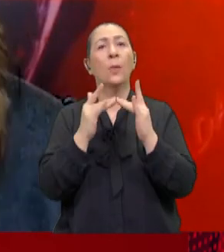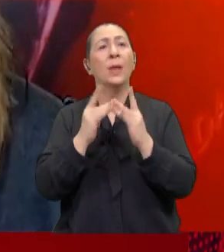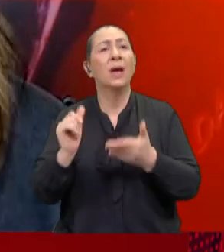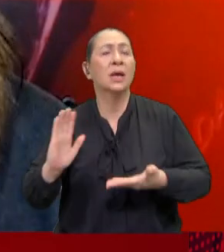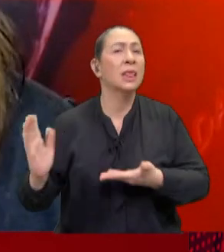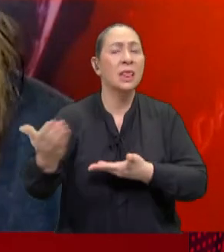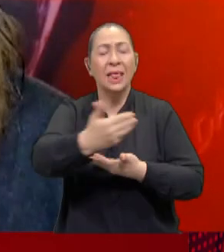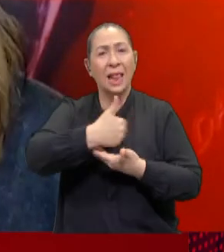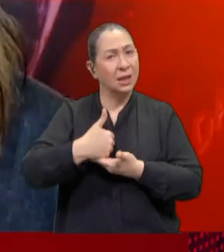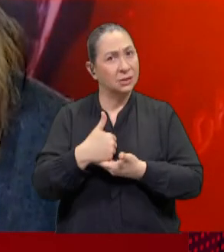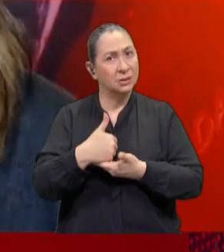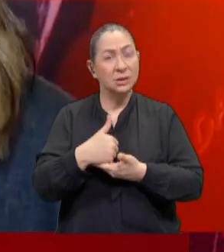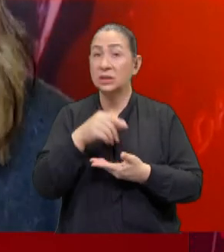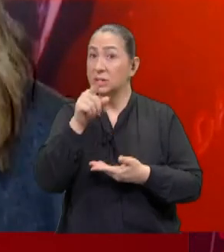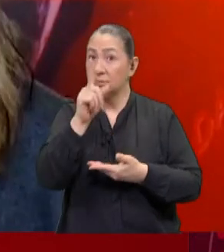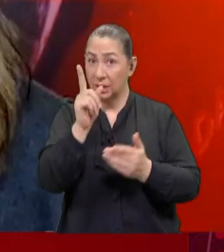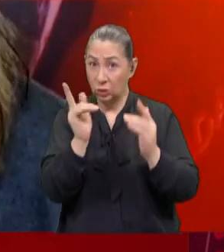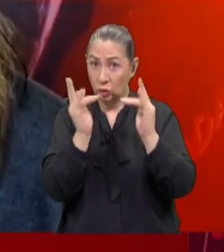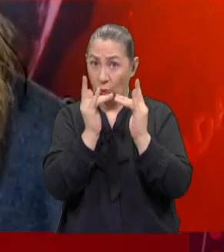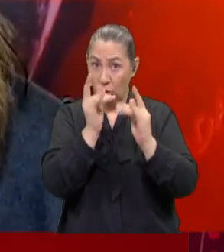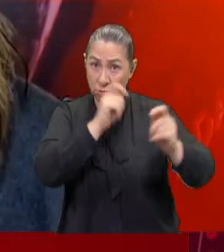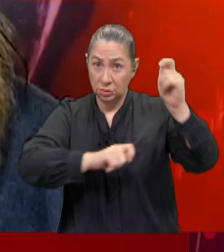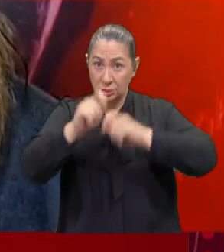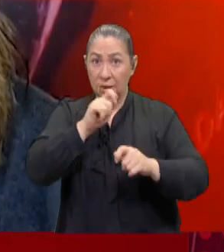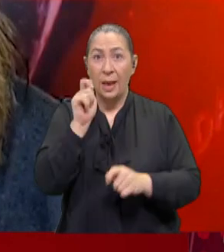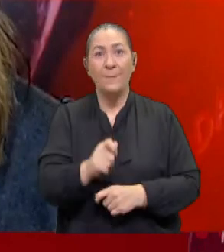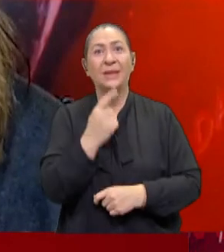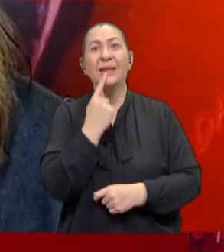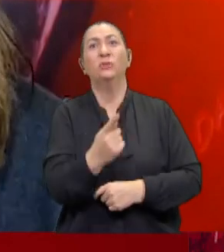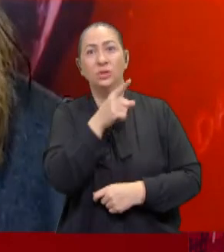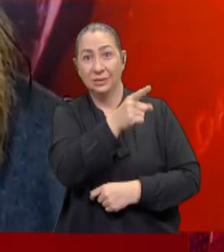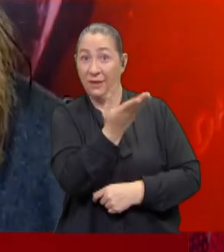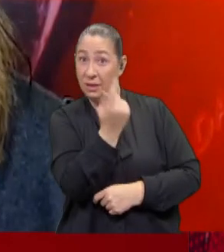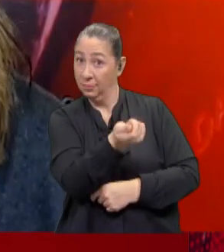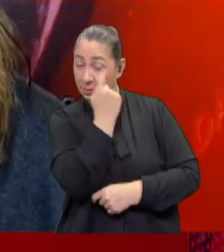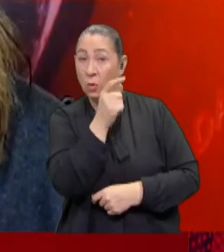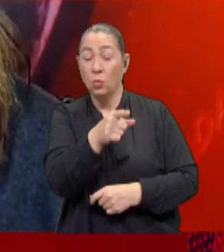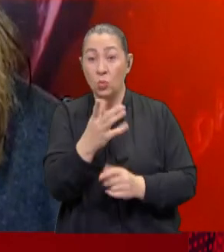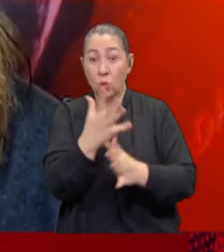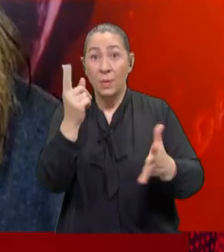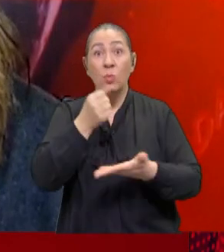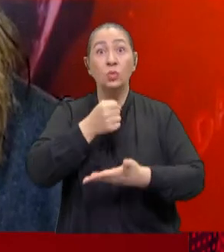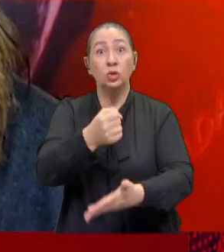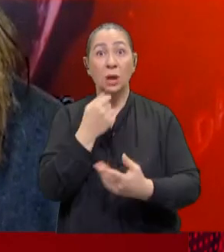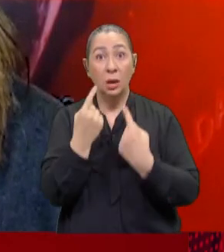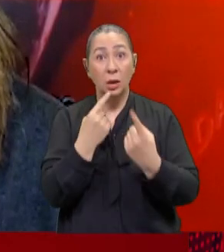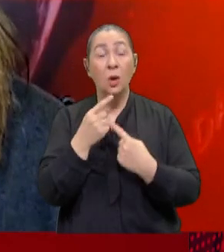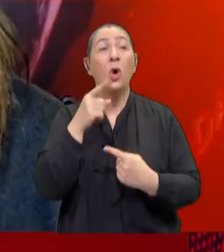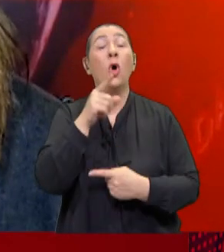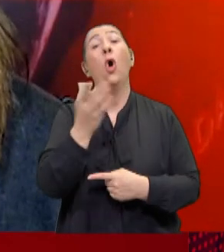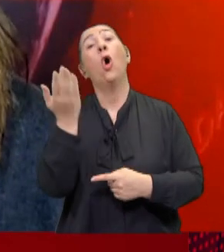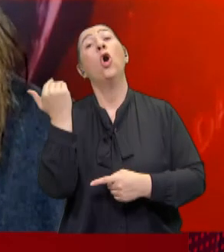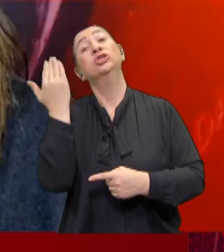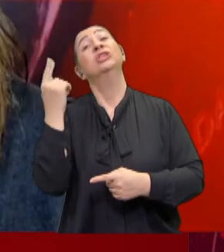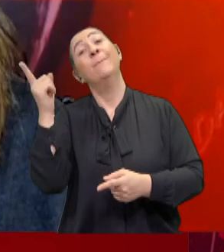edilen gelirle siz bir köprü daha inşa ederdik demiştiniz. Yani bu kadar büyük bir bütçeden bahsediyoruz. O